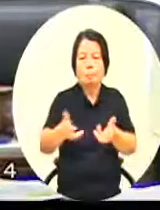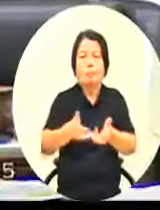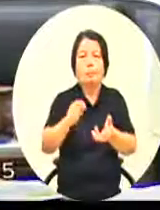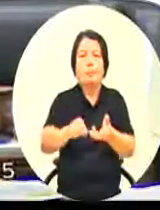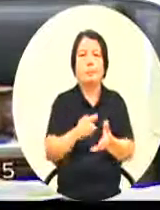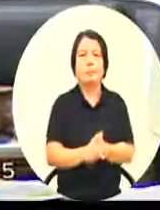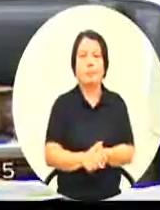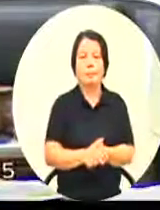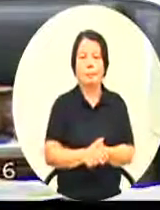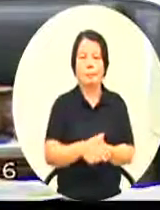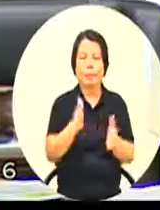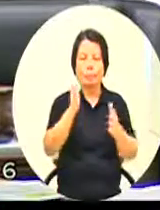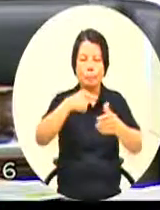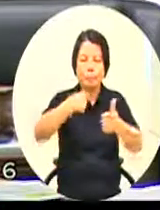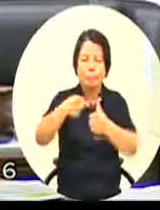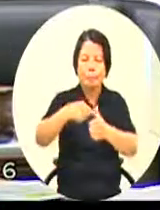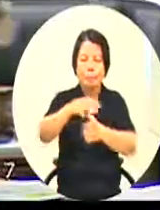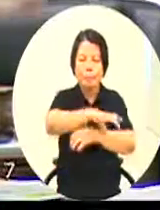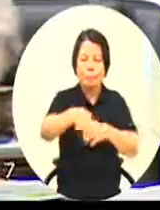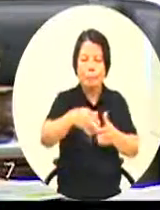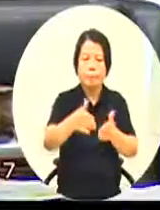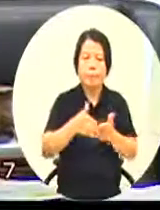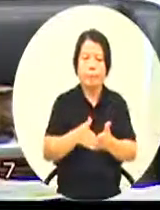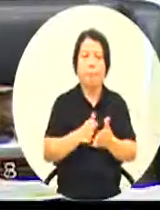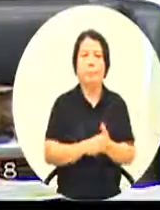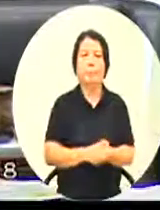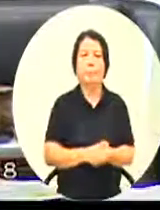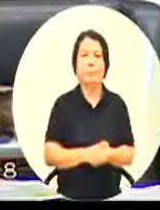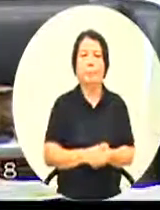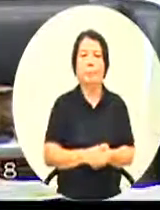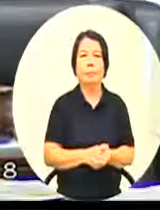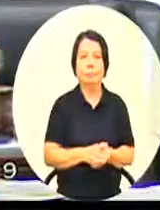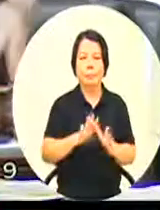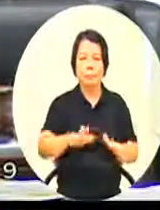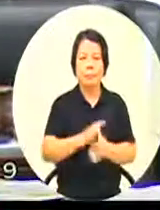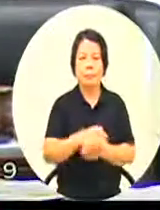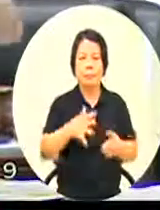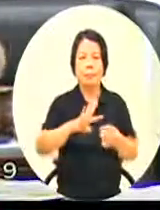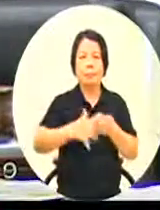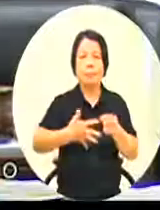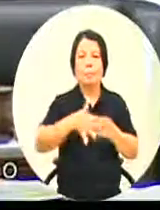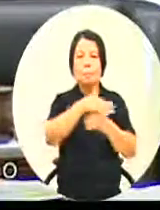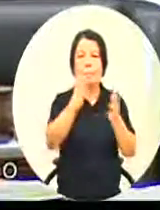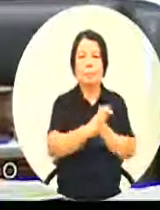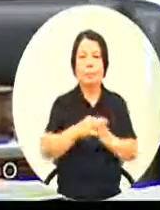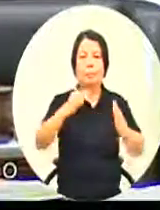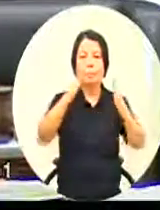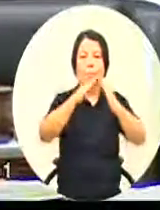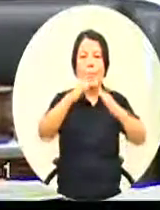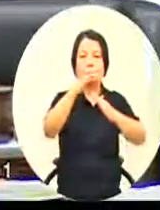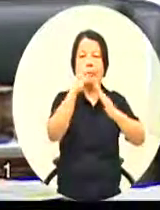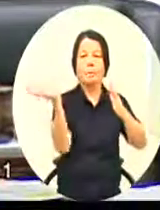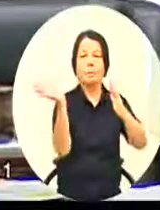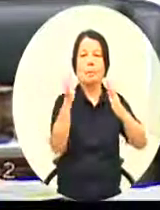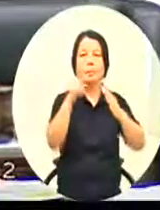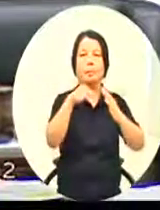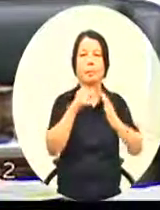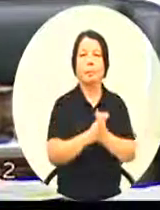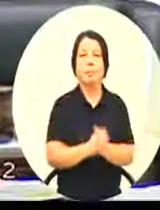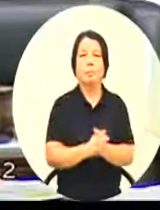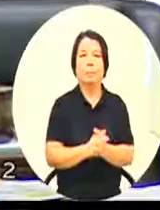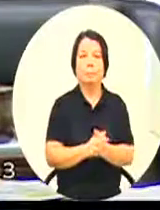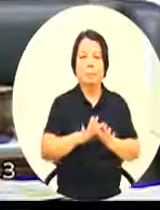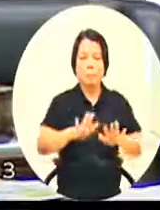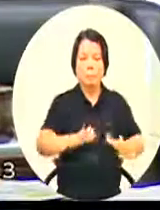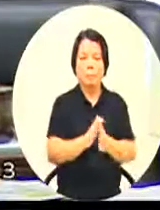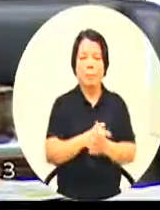正常的教学啦，教学环境啦，甚至有现在还有的国中连那个屋顶盖都掀开了、嗯、那现在今这